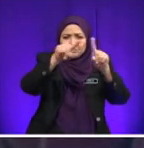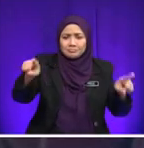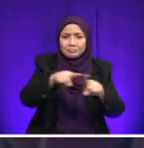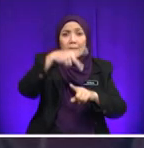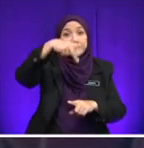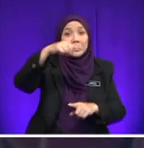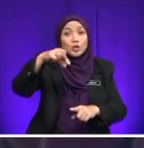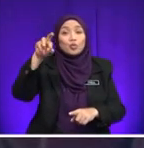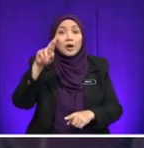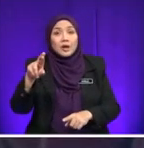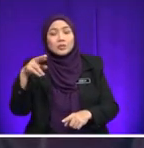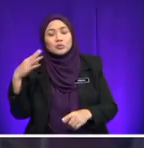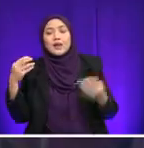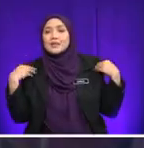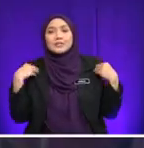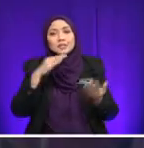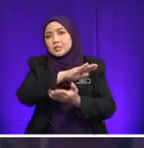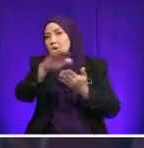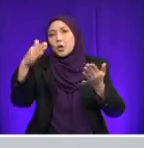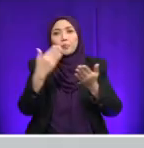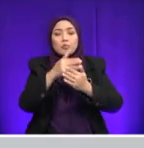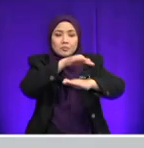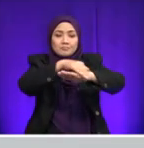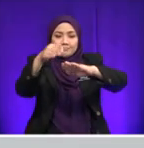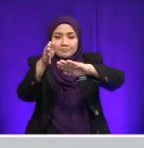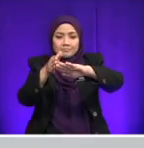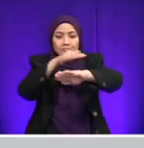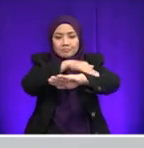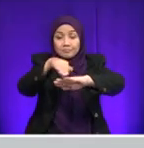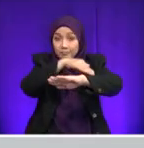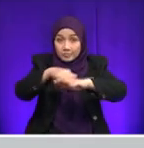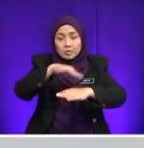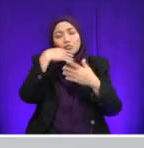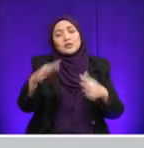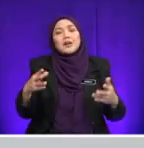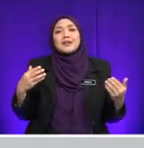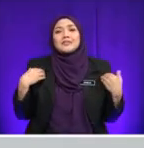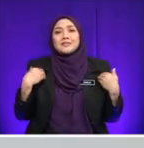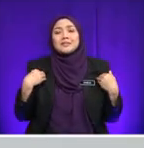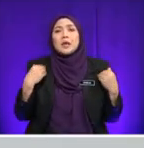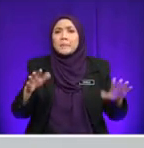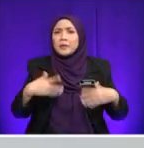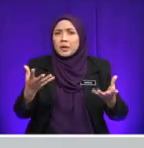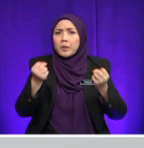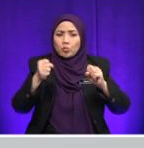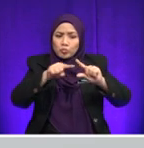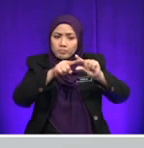Sisi untuk ketiga-tiga tersebut Jadi bagaimana untuk